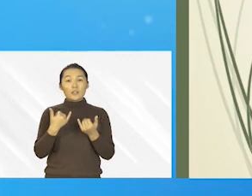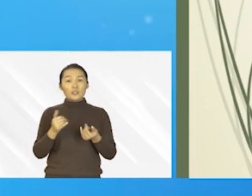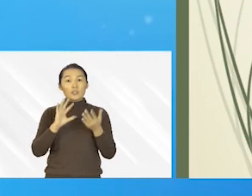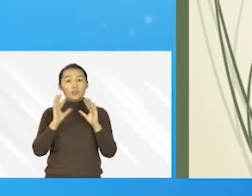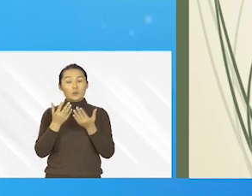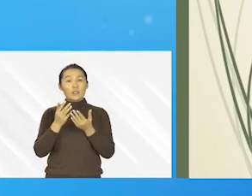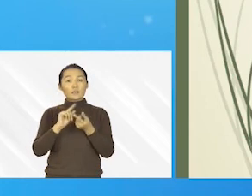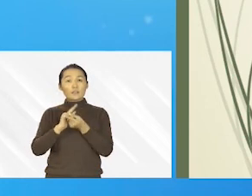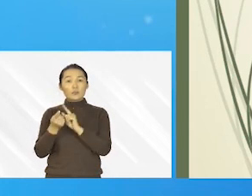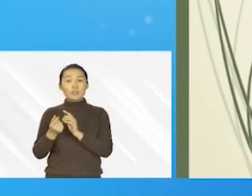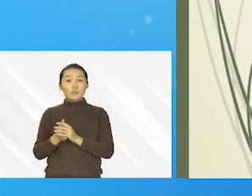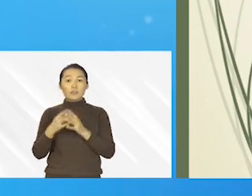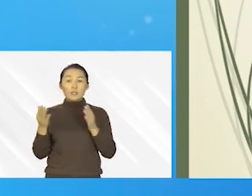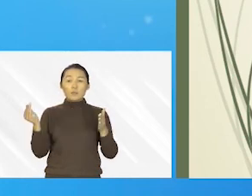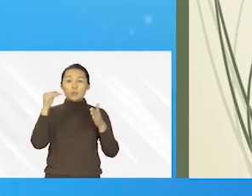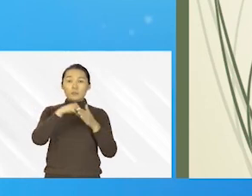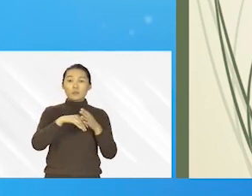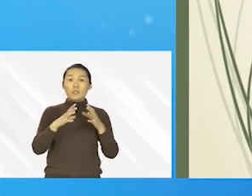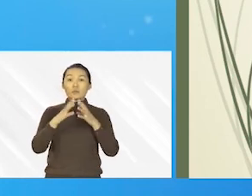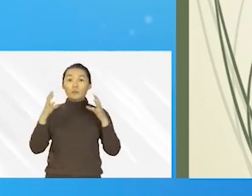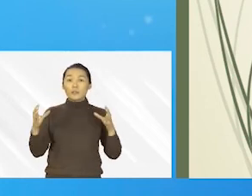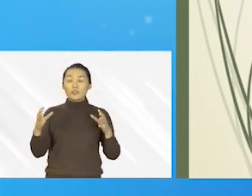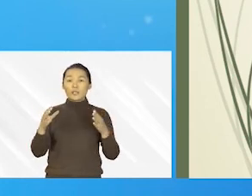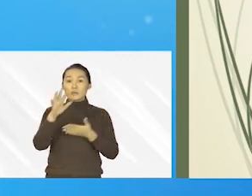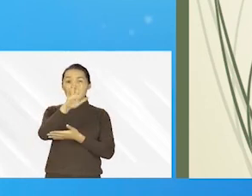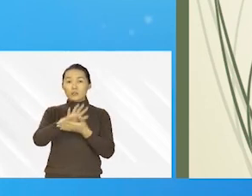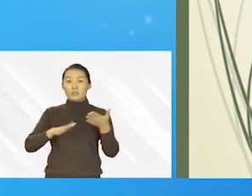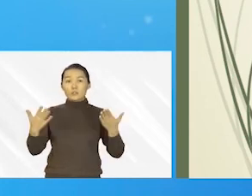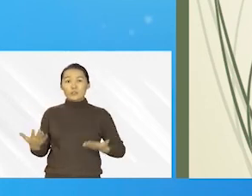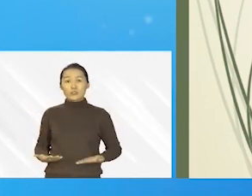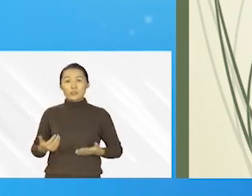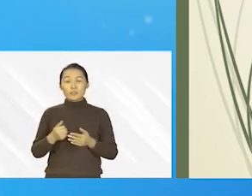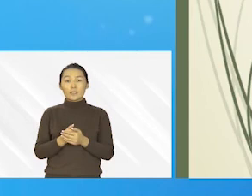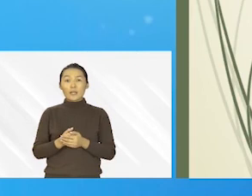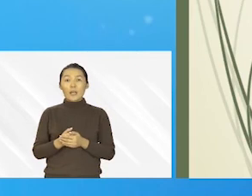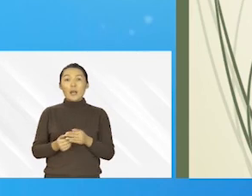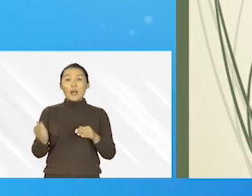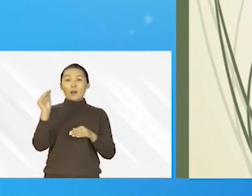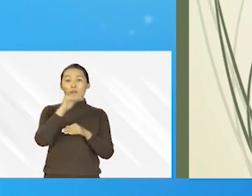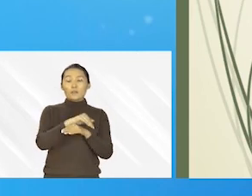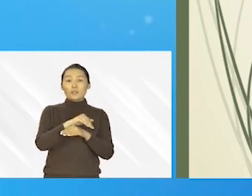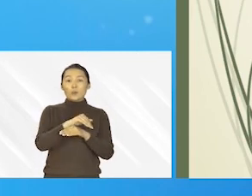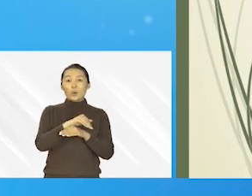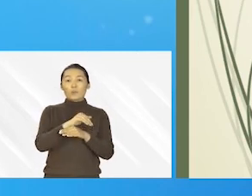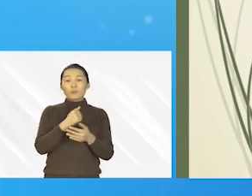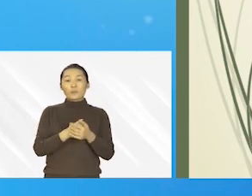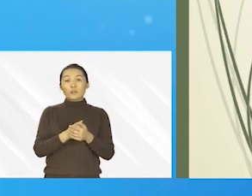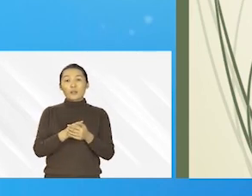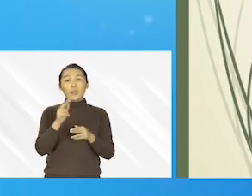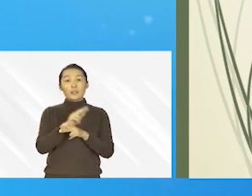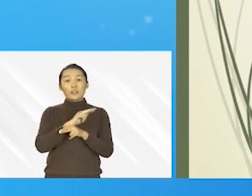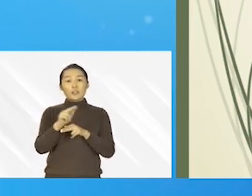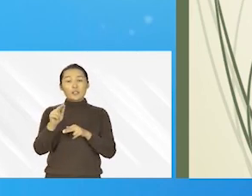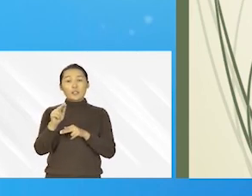изменилась. Наибольший вклад в увеличение продолжительности жизни внесло эффективное лечение детских